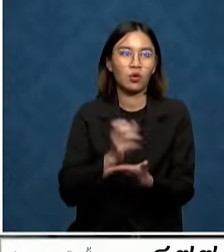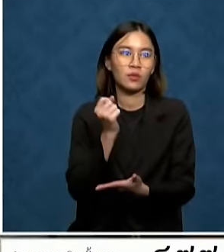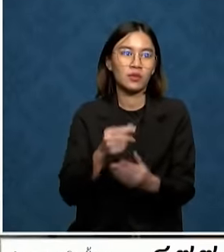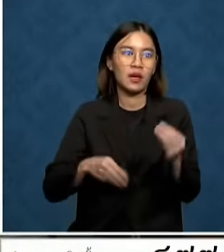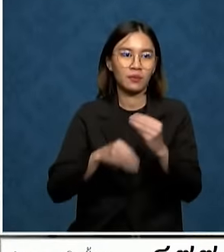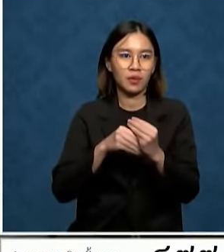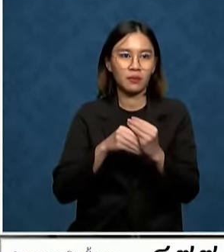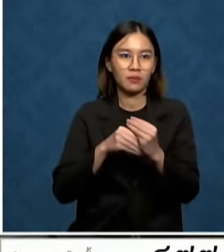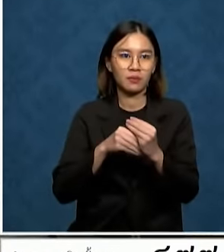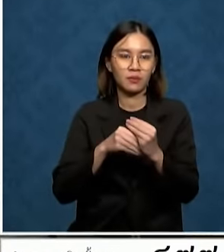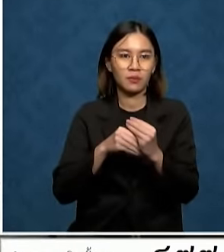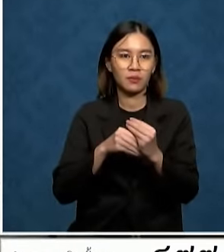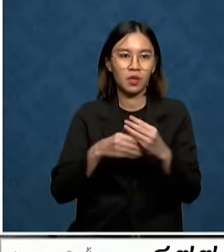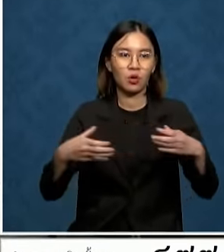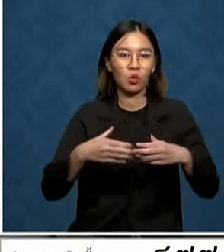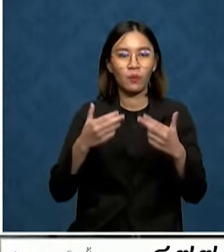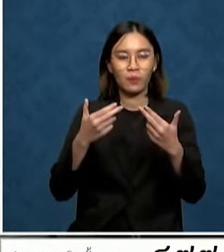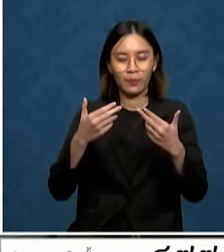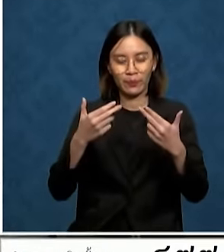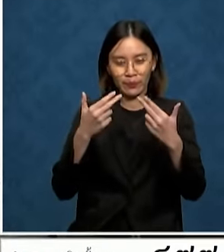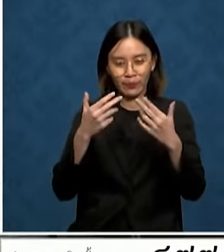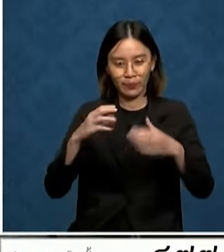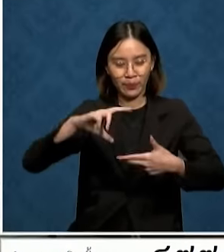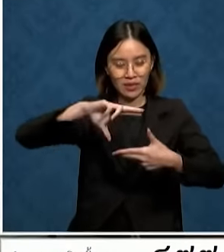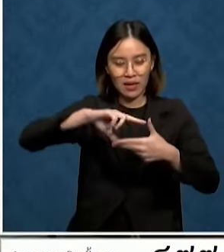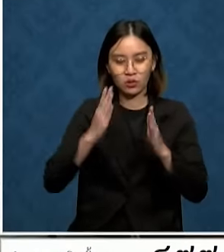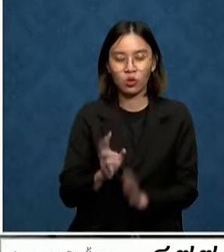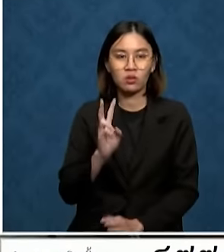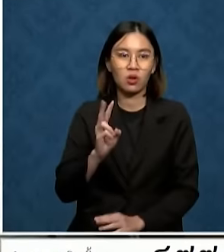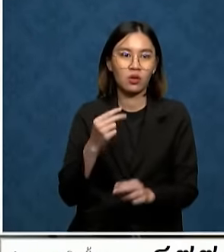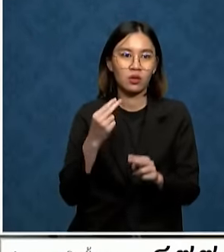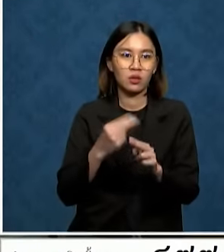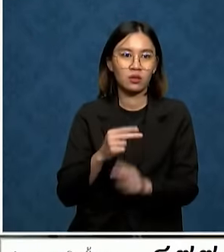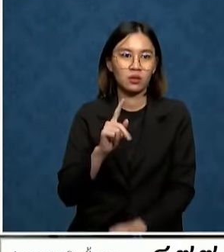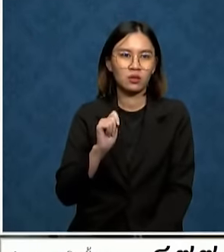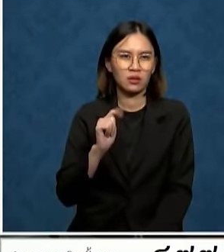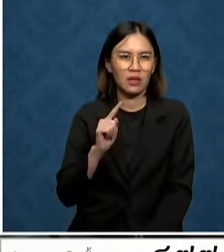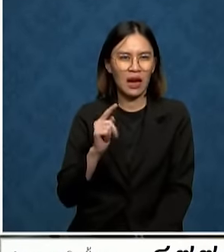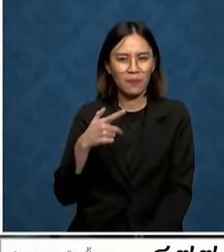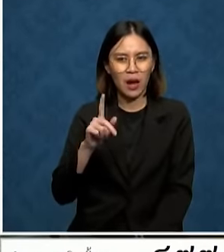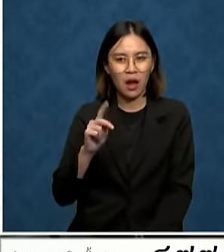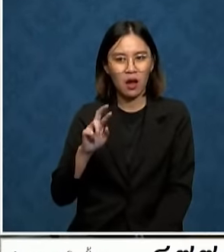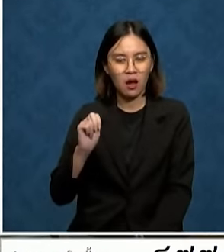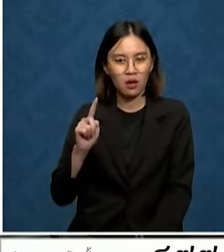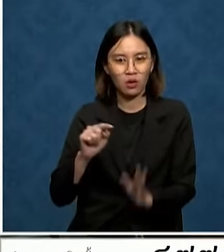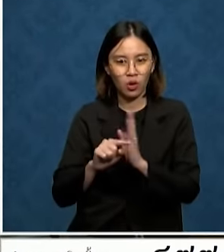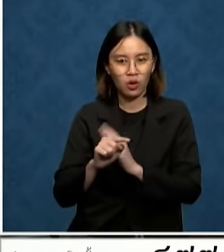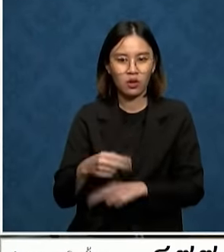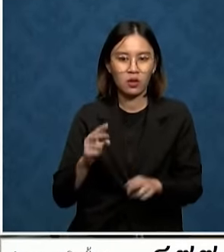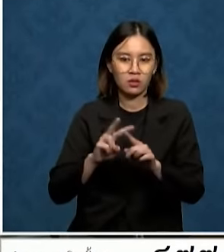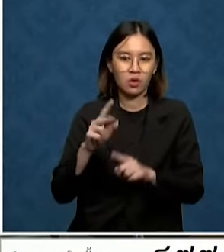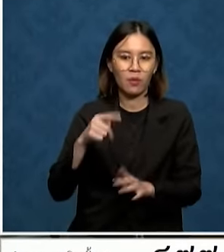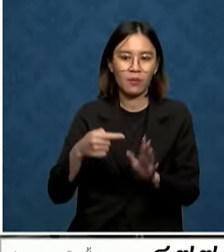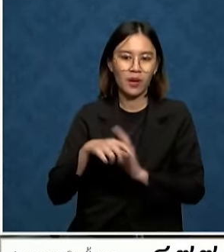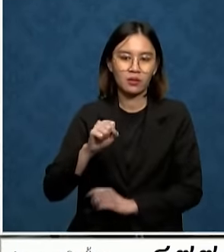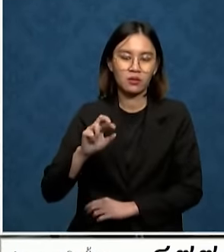จายเพิมเติมในสัสวขพักภลงหมดชารดจำนวสองท่านดันี้ครับ1. ในถาประกรณคุณเจริญ2. unted พัฏสอน ศัสคร